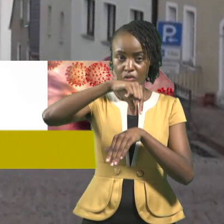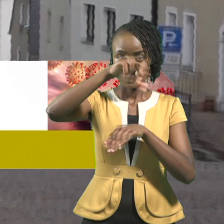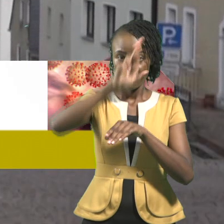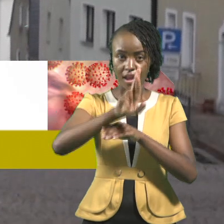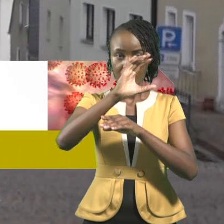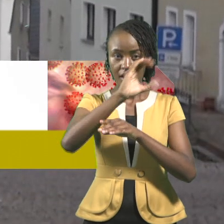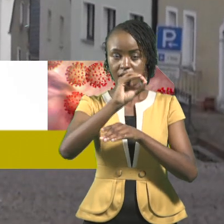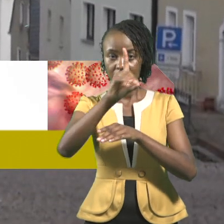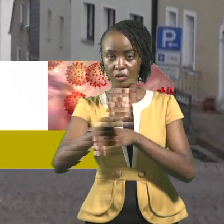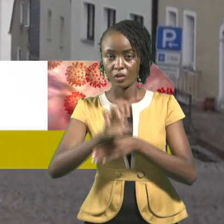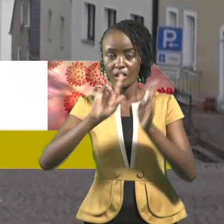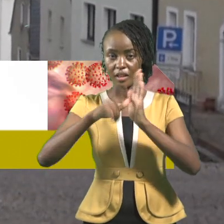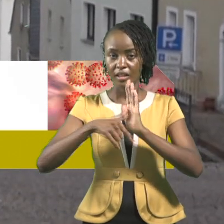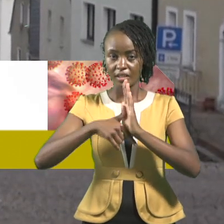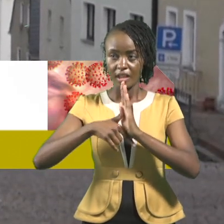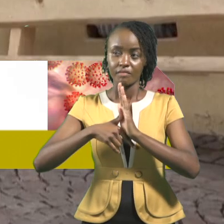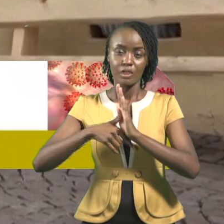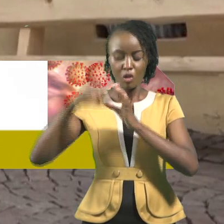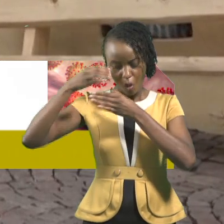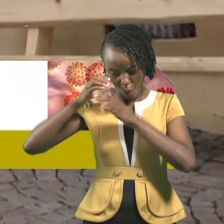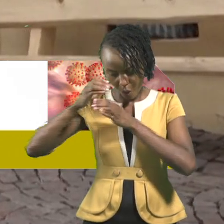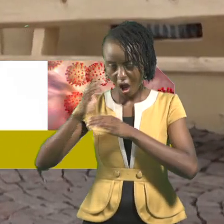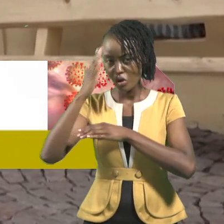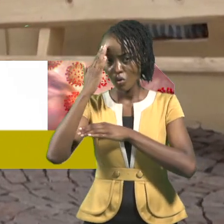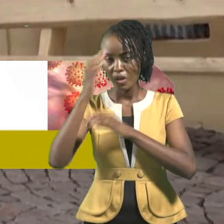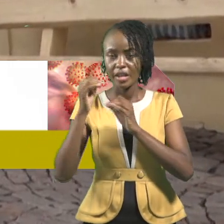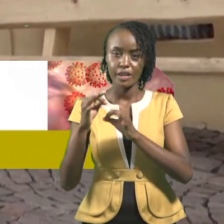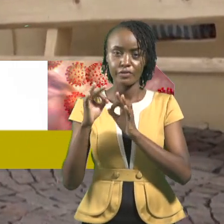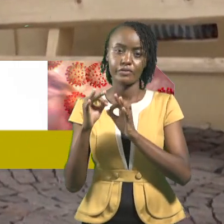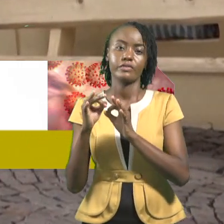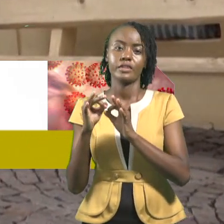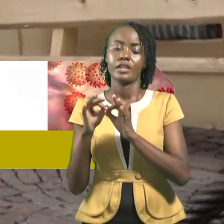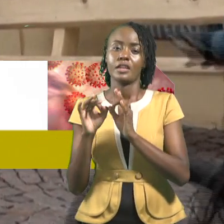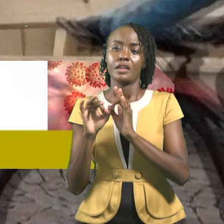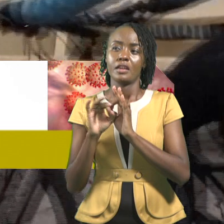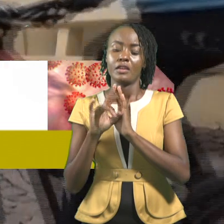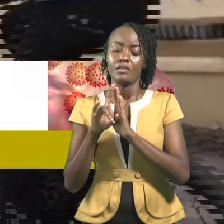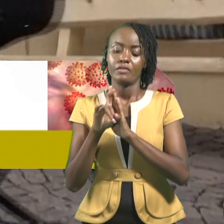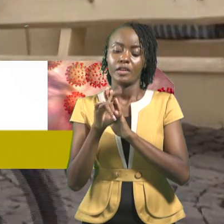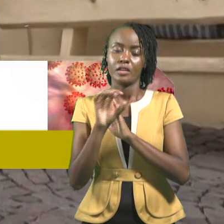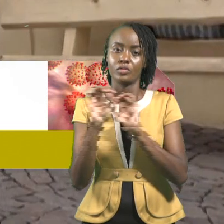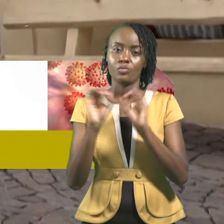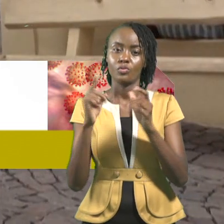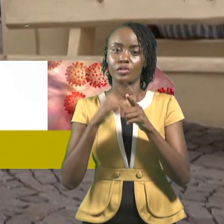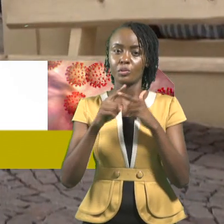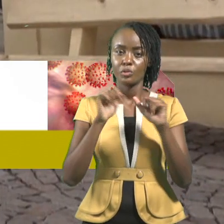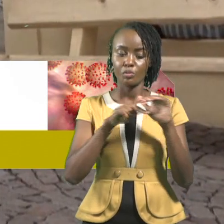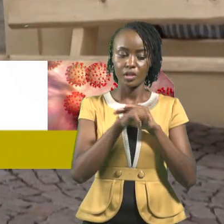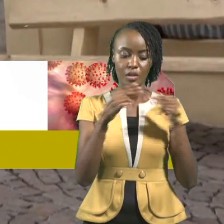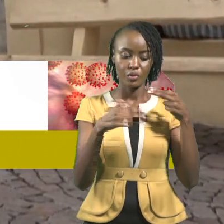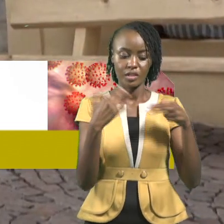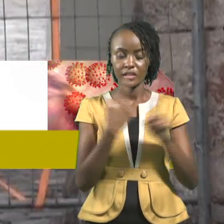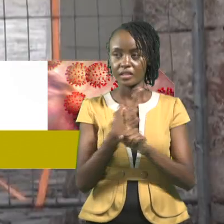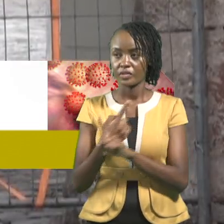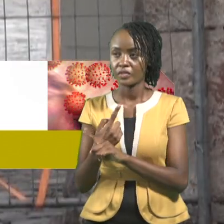wanapofika, wanafanyiwa vipimo vya antijeni na iwapo tutapatikana bila virusi, wanaweza kutumia kodi zao kuingia hoteli na mikahawa. Vile